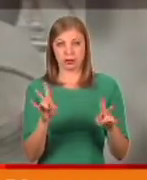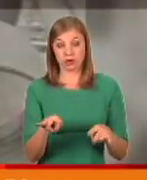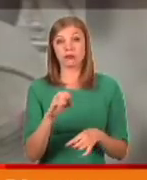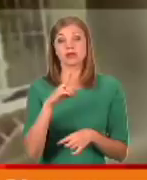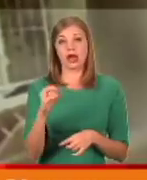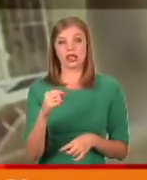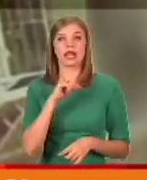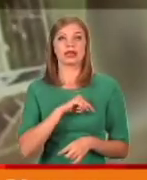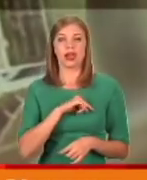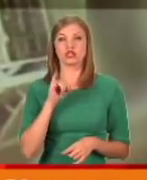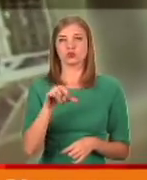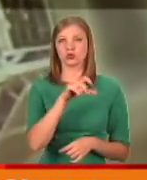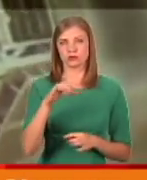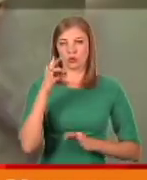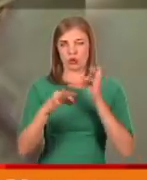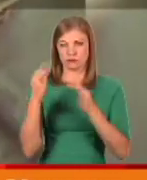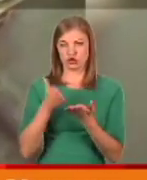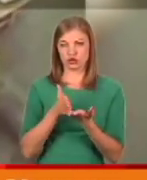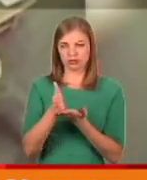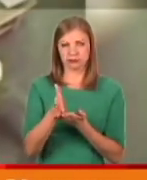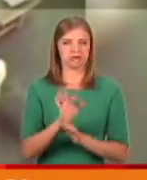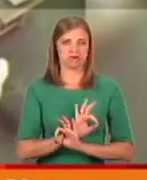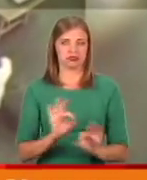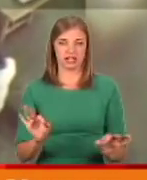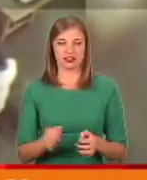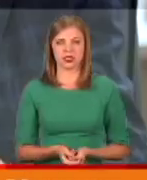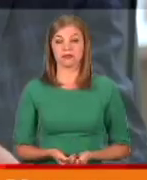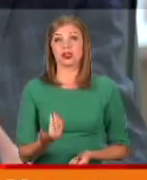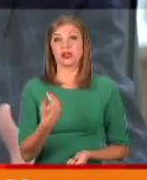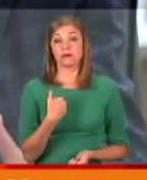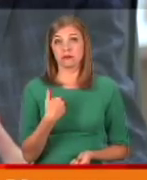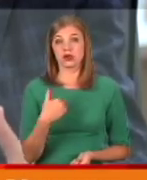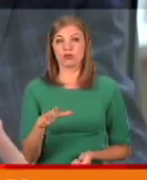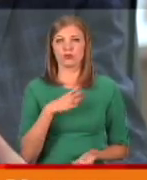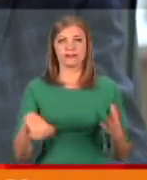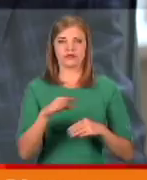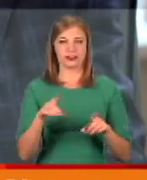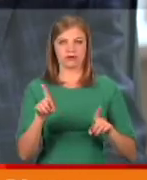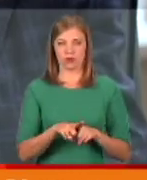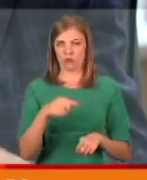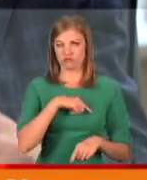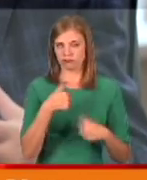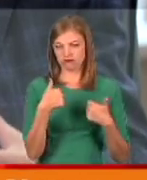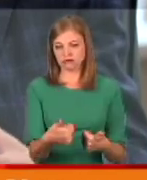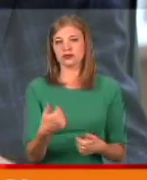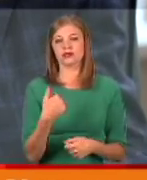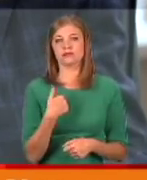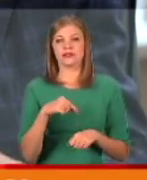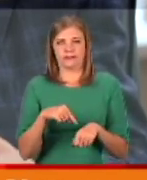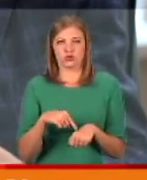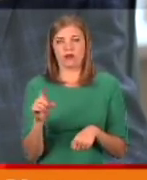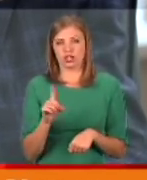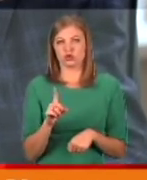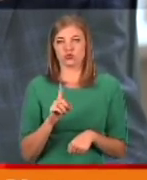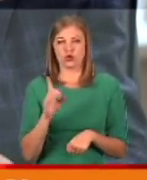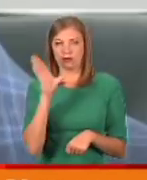Утім, настрій у керівників космічної галузі прекрасний. Ми були всі в такому піднятому настрої. Ми відчували, що ми